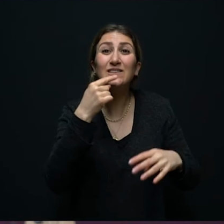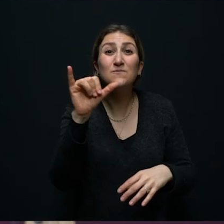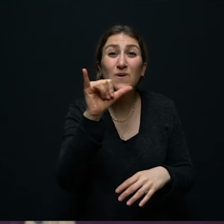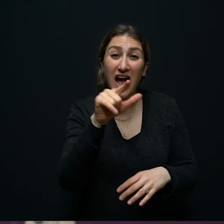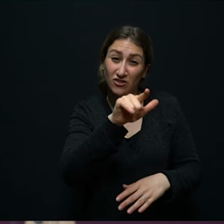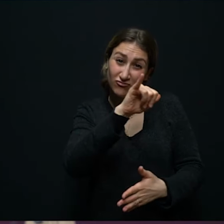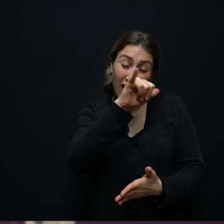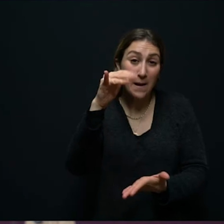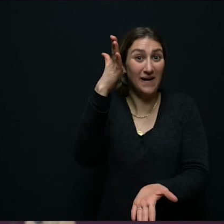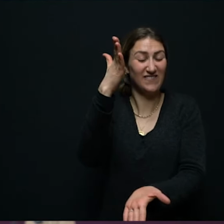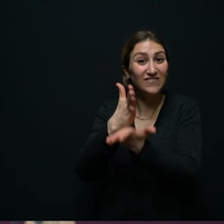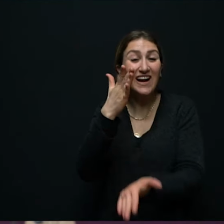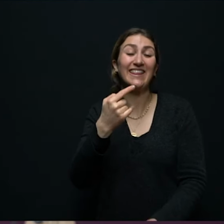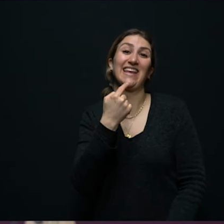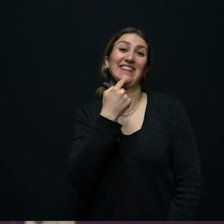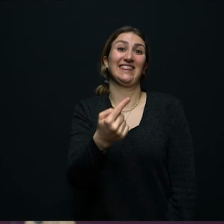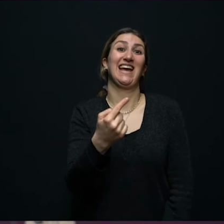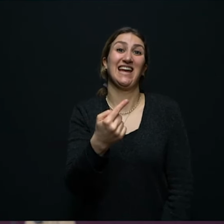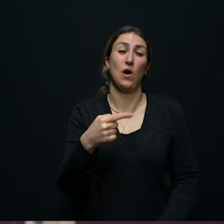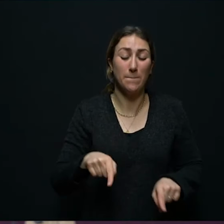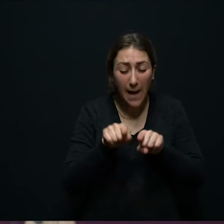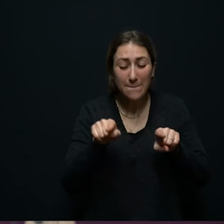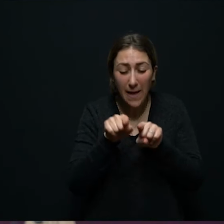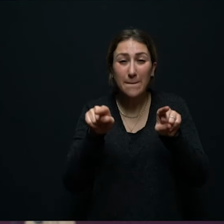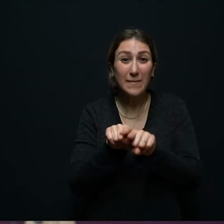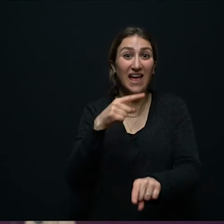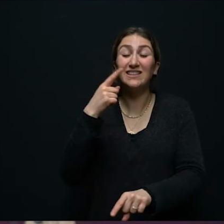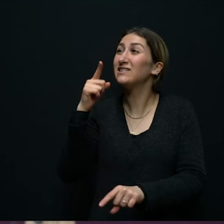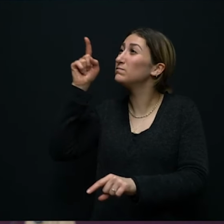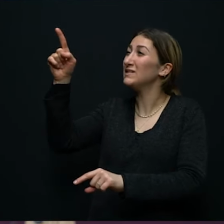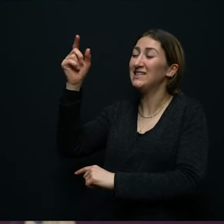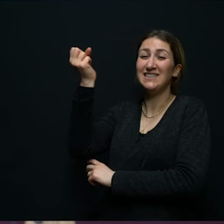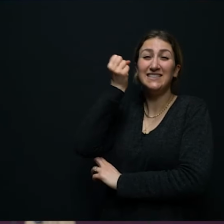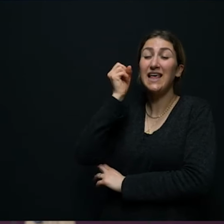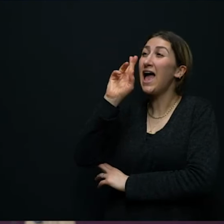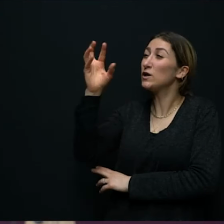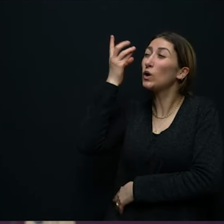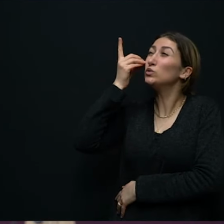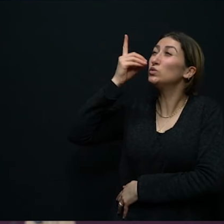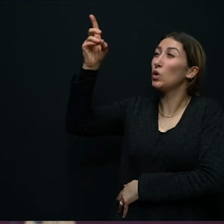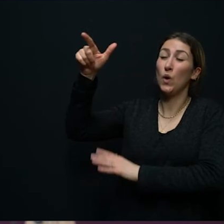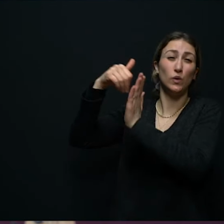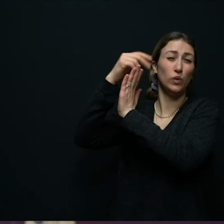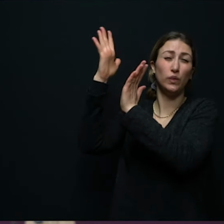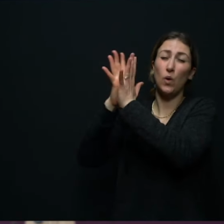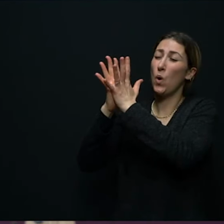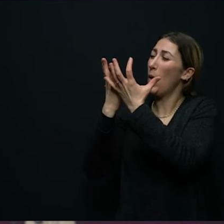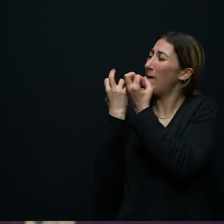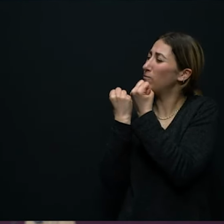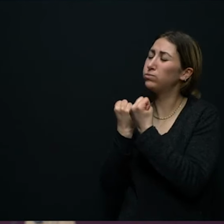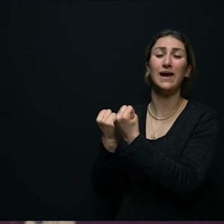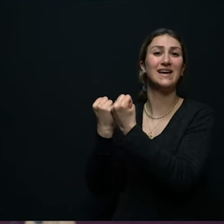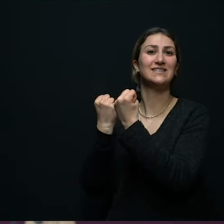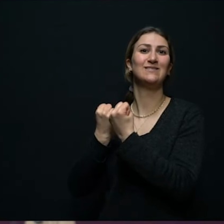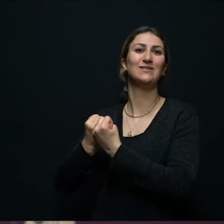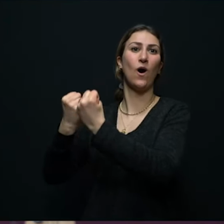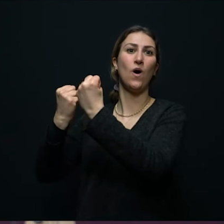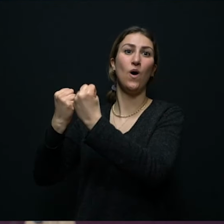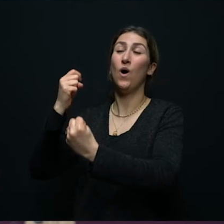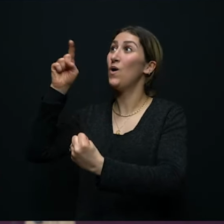et le seigneur dieu le tout puissant celui qui était qui est et qui vient saint saint saint